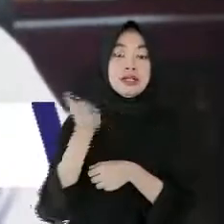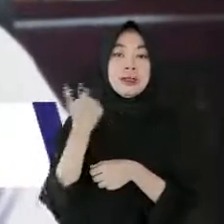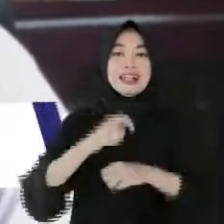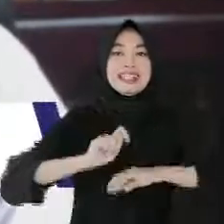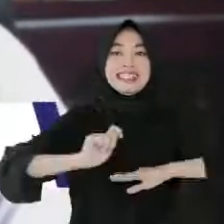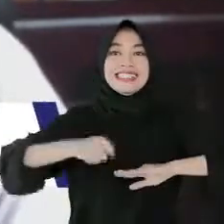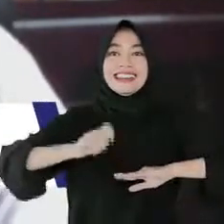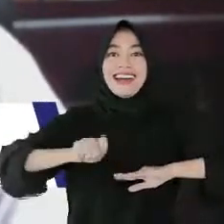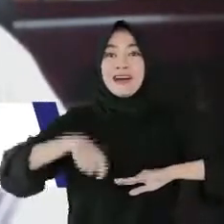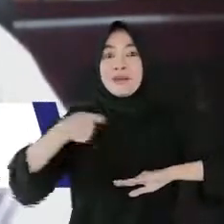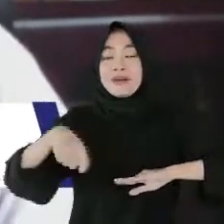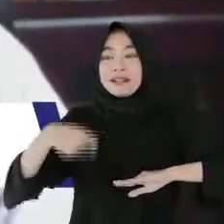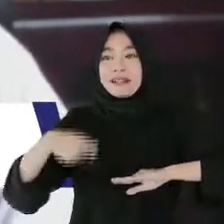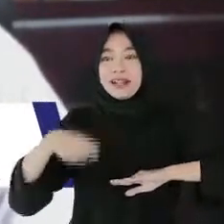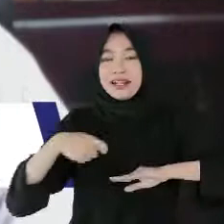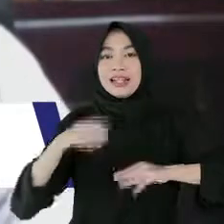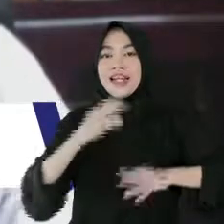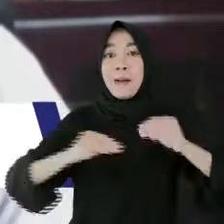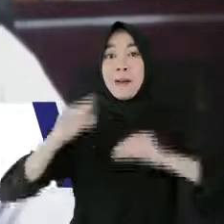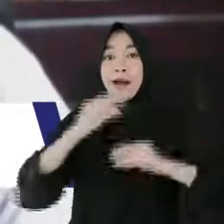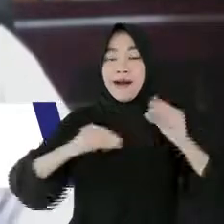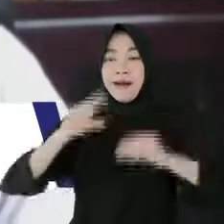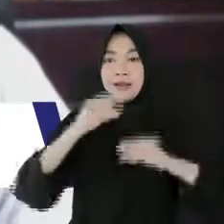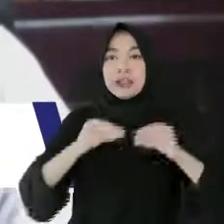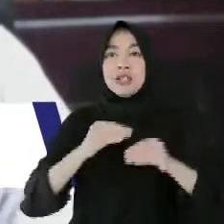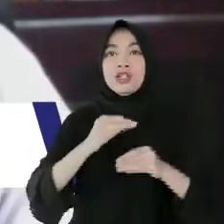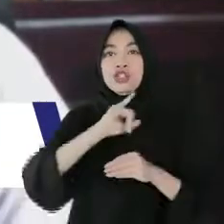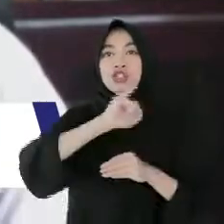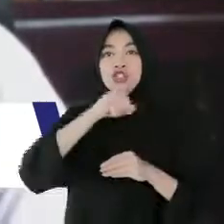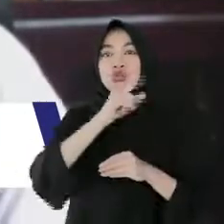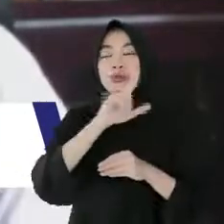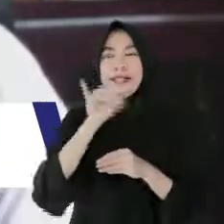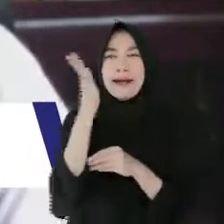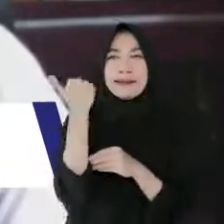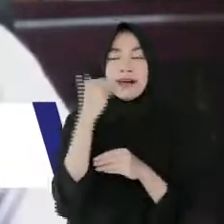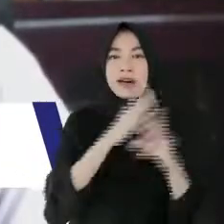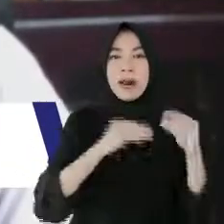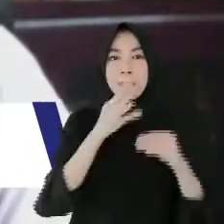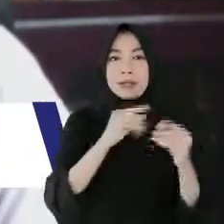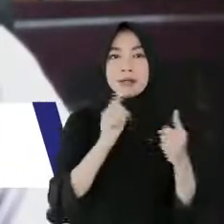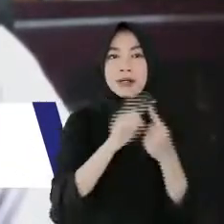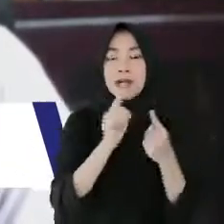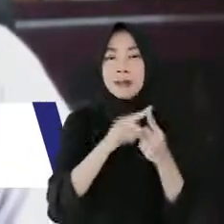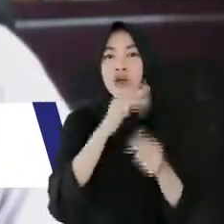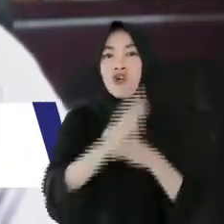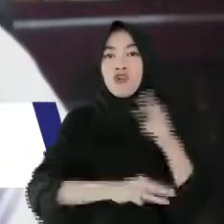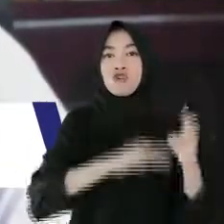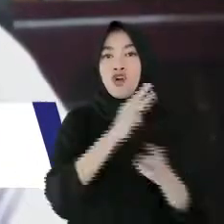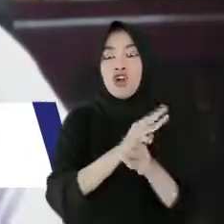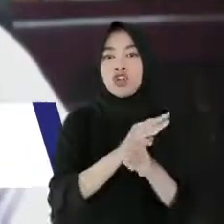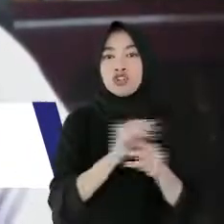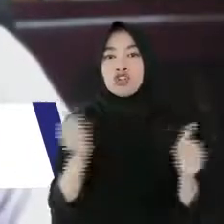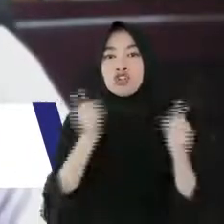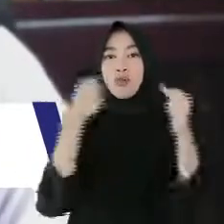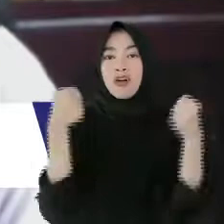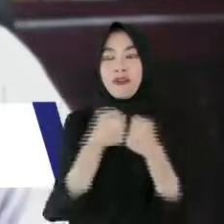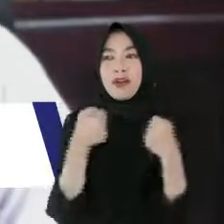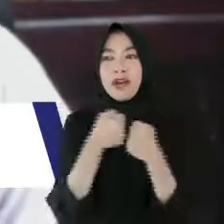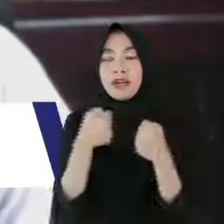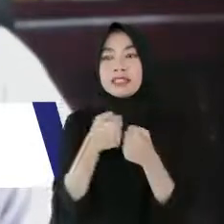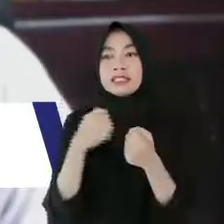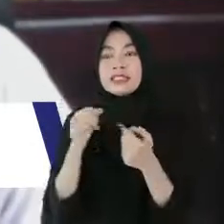terbatas itu the topic nya ada dua ya dibulan Juli itu tentang World superbike dan juara Anda